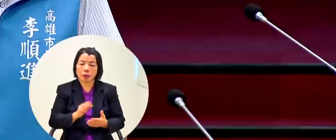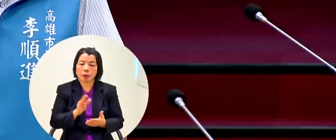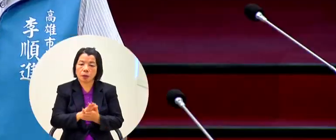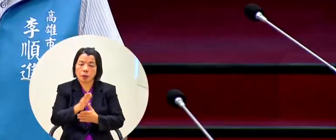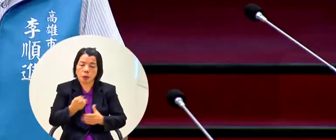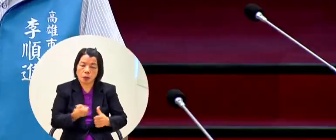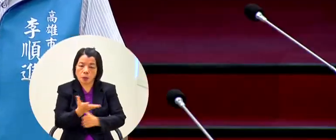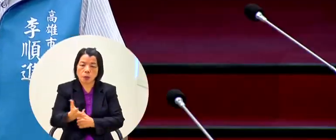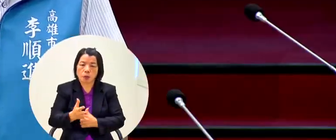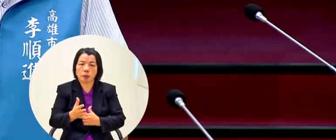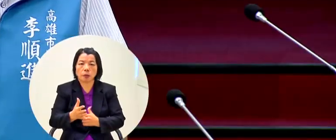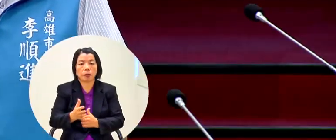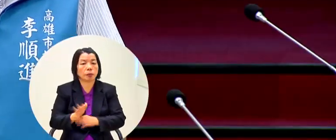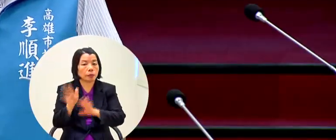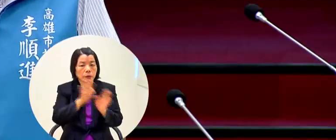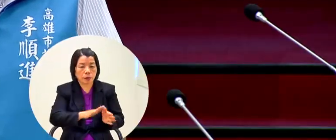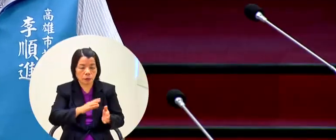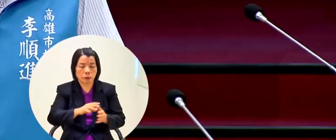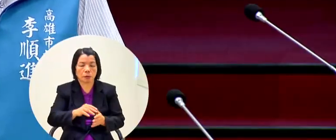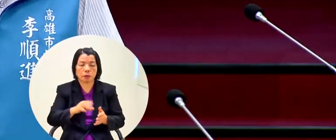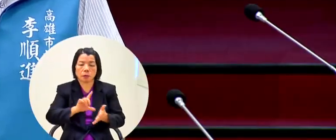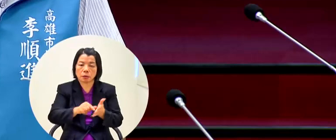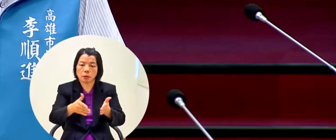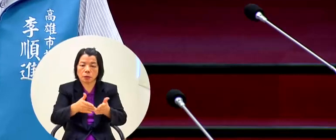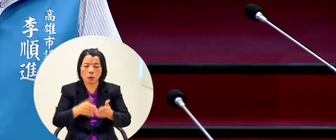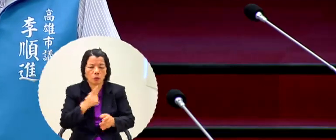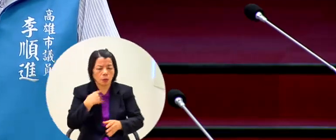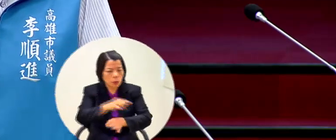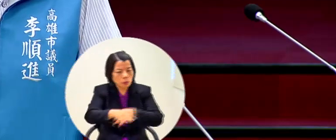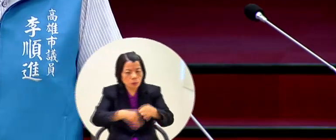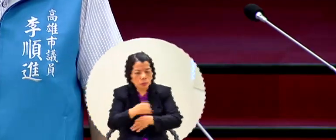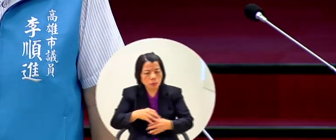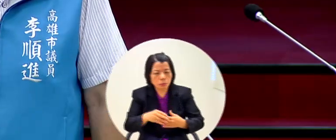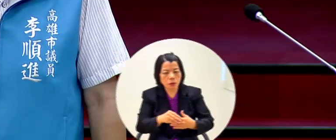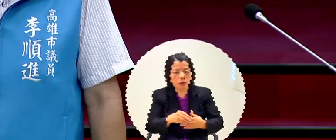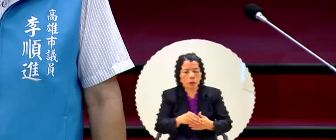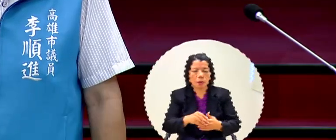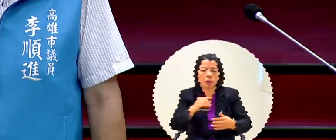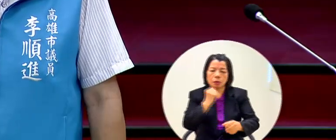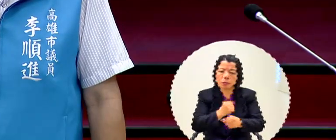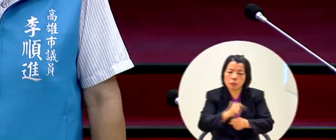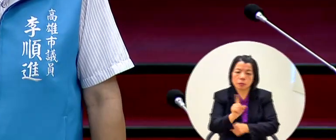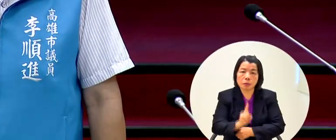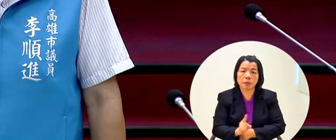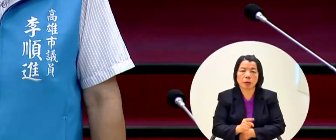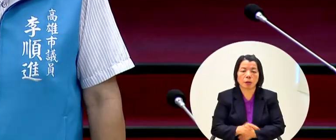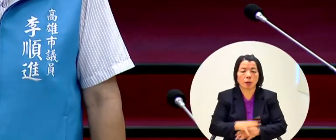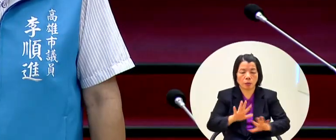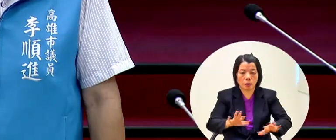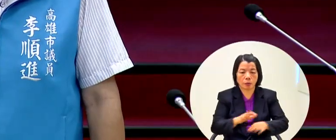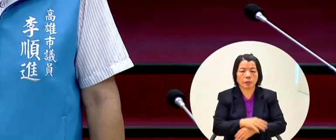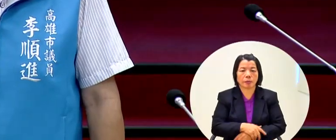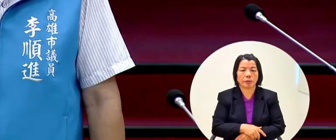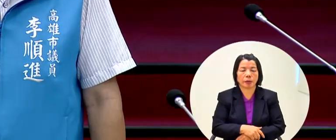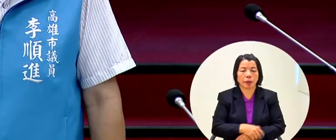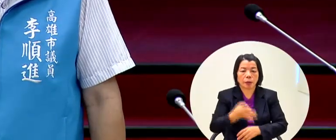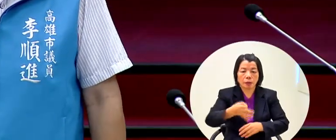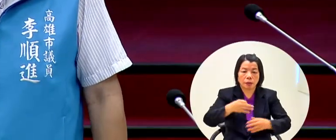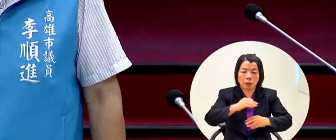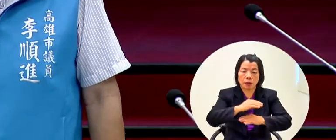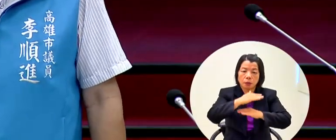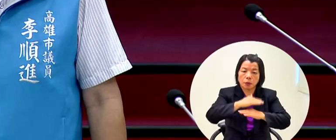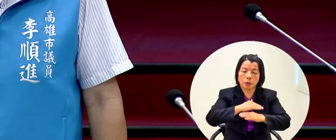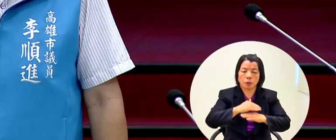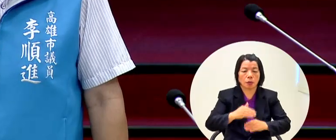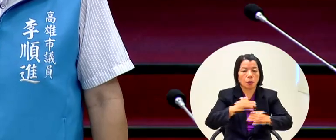方经济怎么带动哈？那有前几天的我们的钱柜 KTV 的大火，以及我